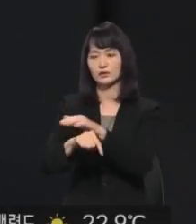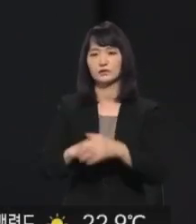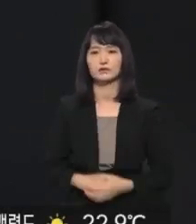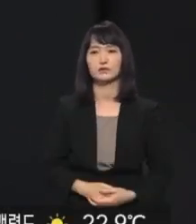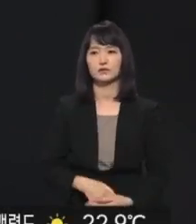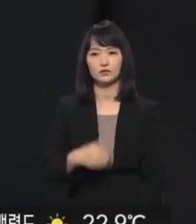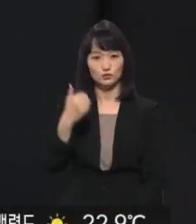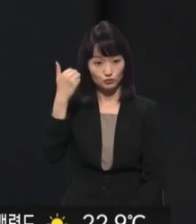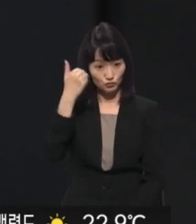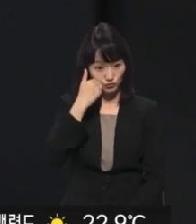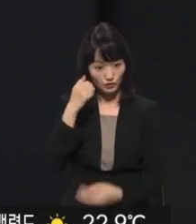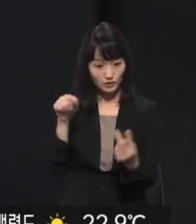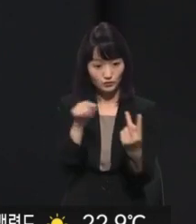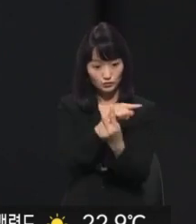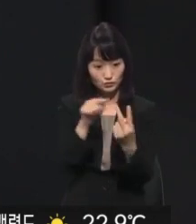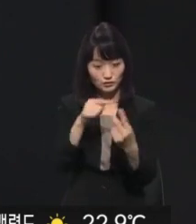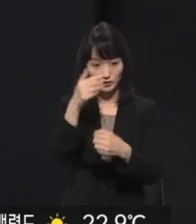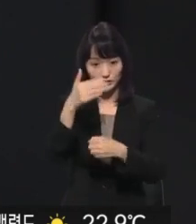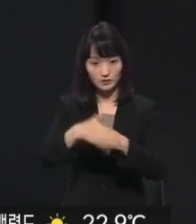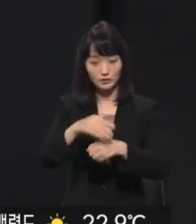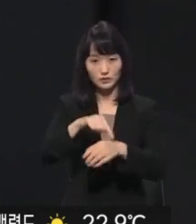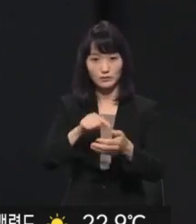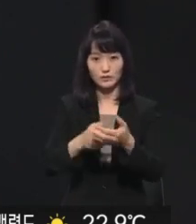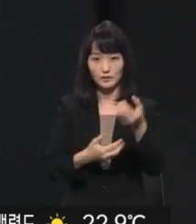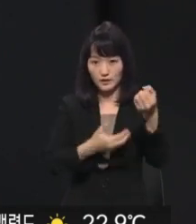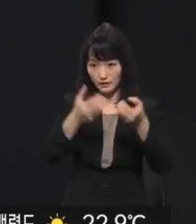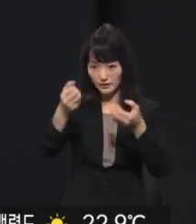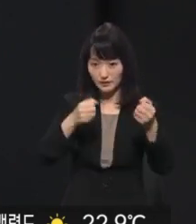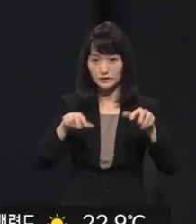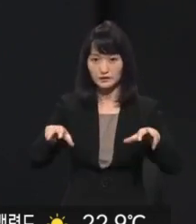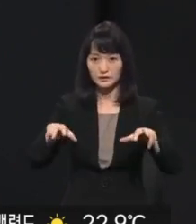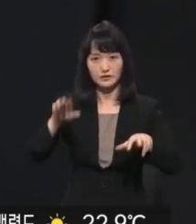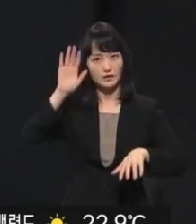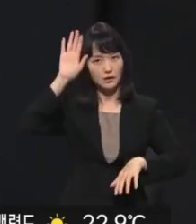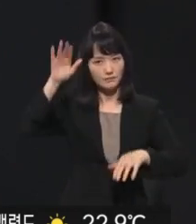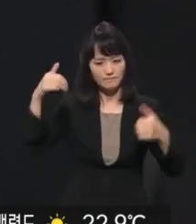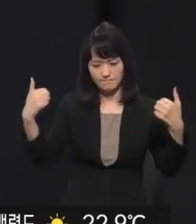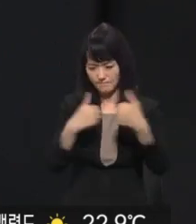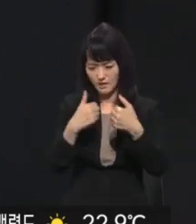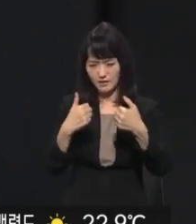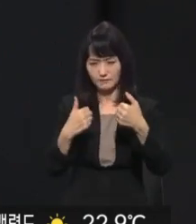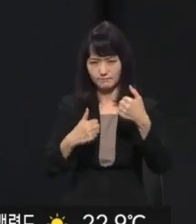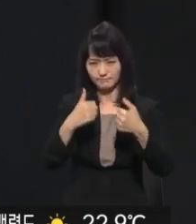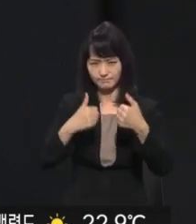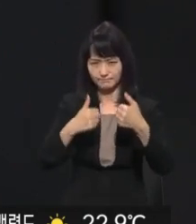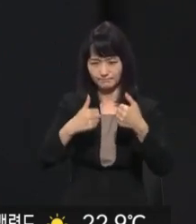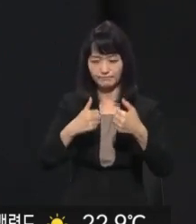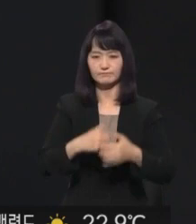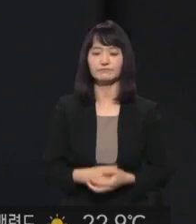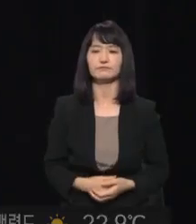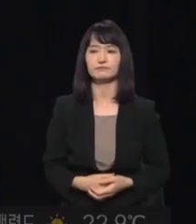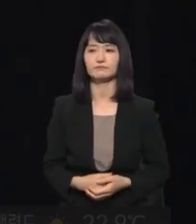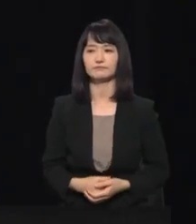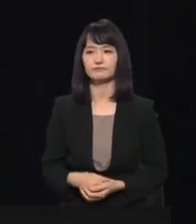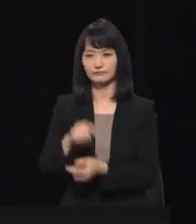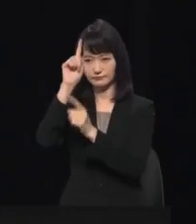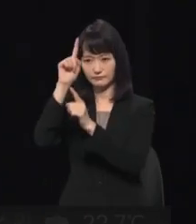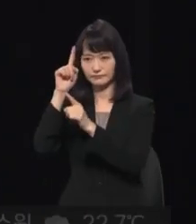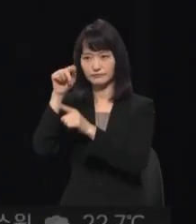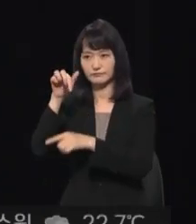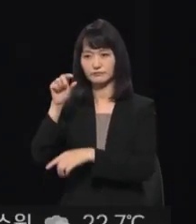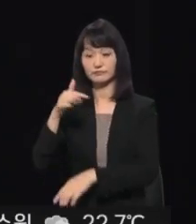마음을 가져 가느냐 이것을 놓고 당분간 계속 진검 승부가 펼쳐지게 되지 않을까 서예 한번 내가 인기 있다